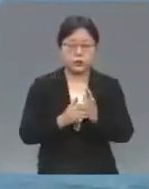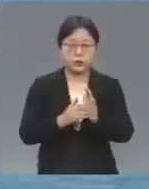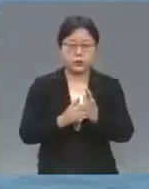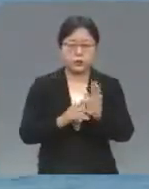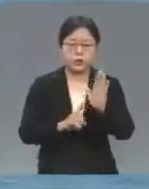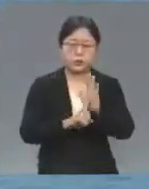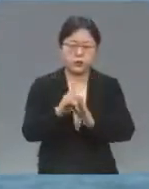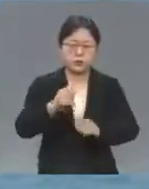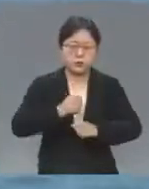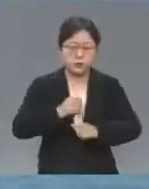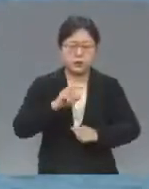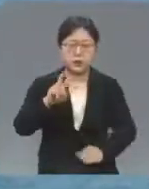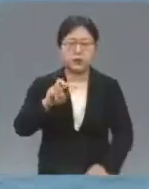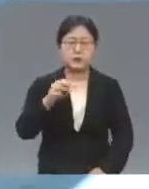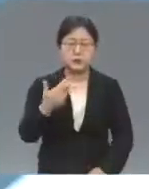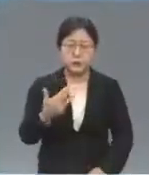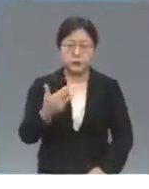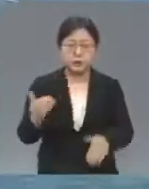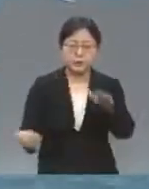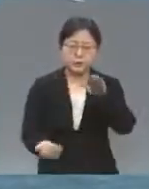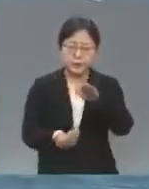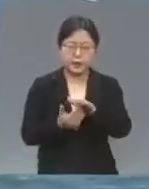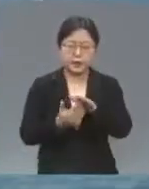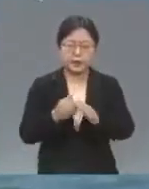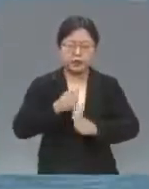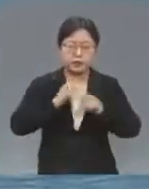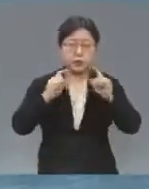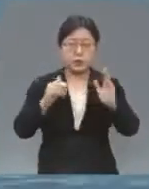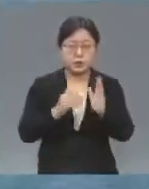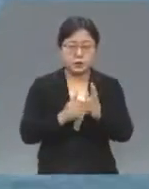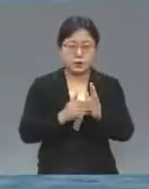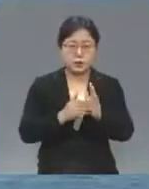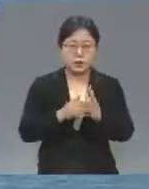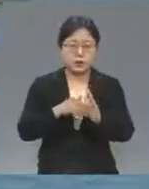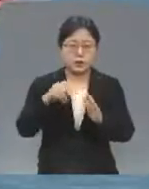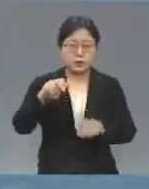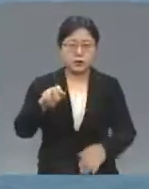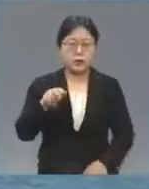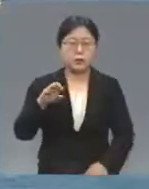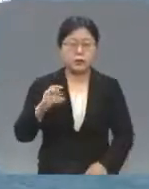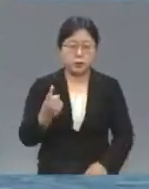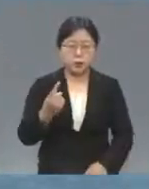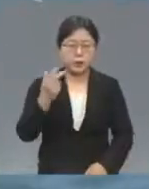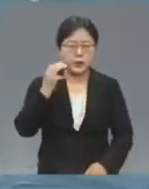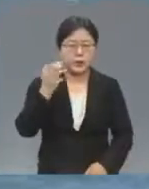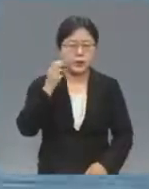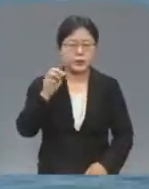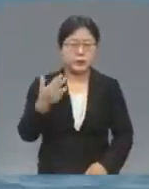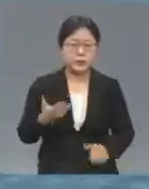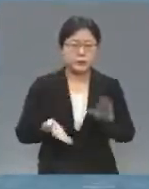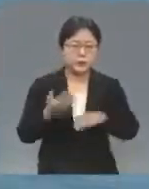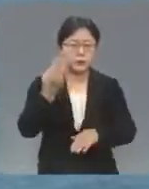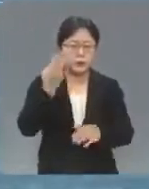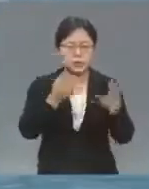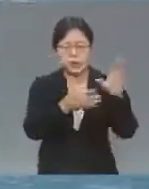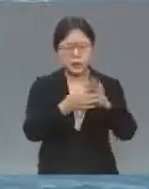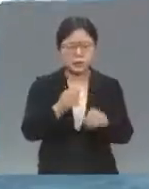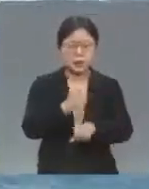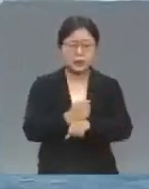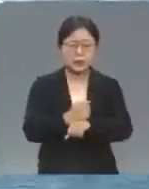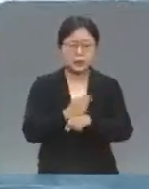보수 은주의 분은 수원이 28도 에 도달할 때 발령 되며 경보는 수원이 28도 이상으로 사흘 이상 유지될